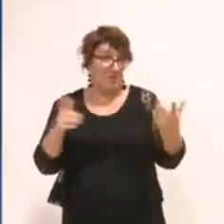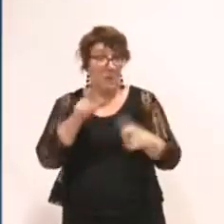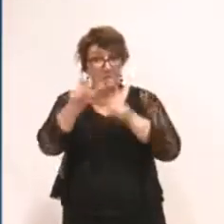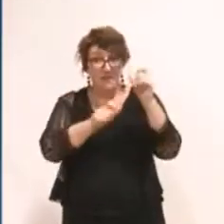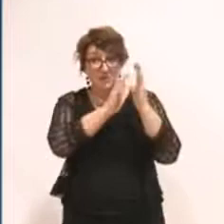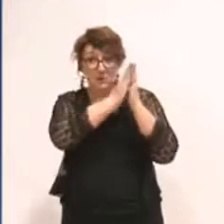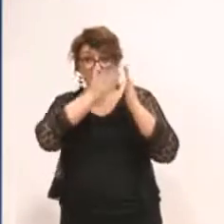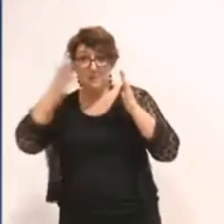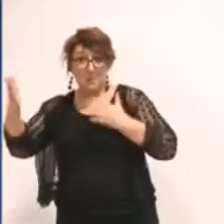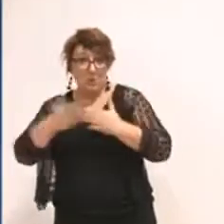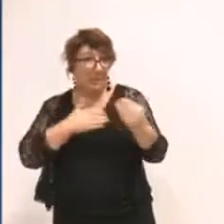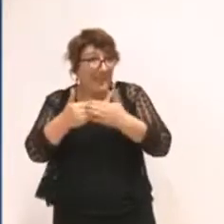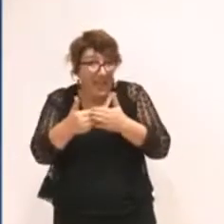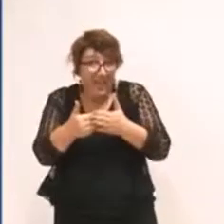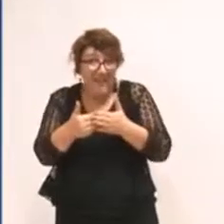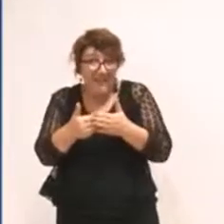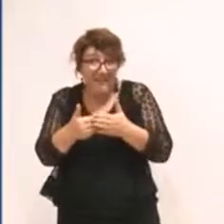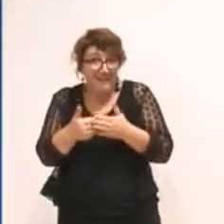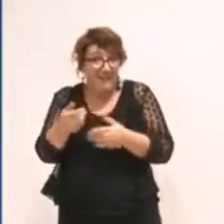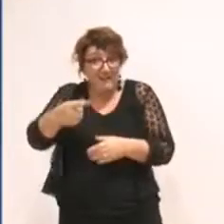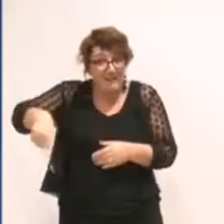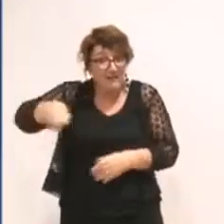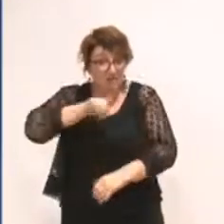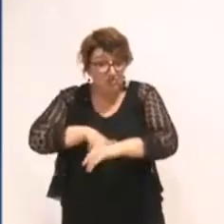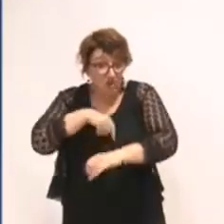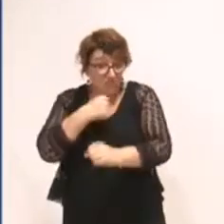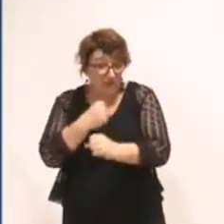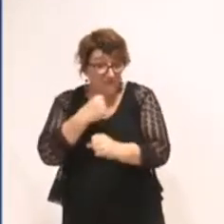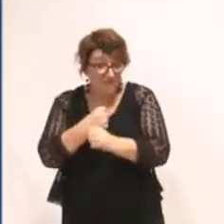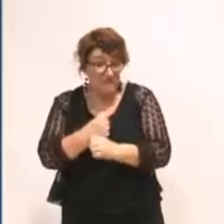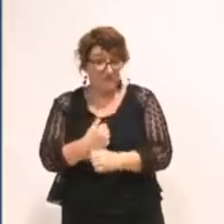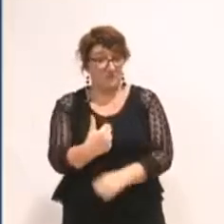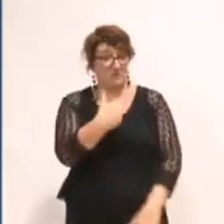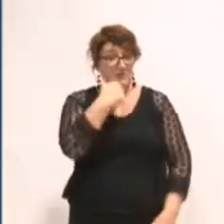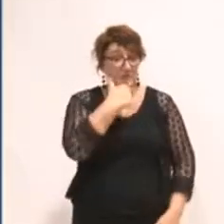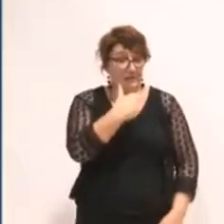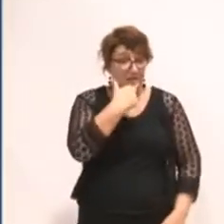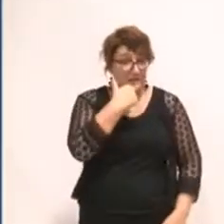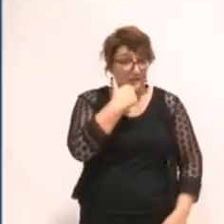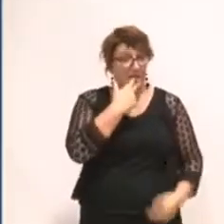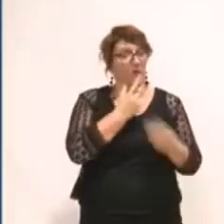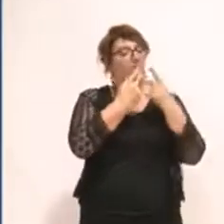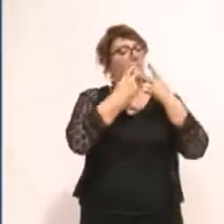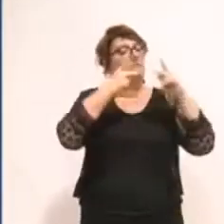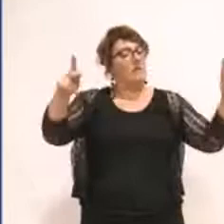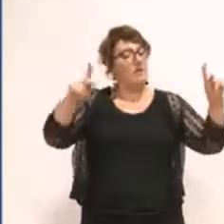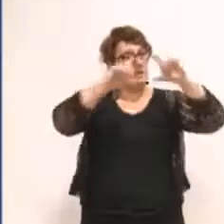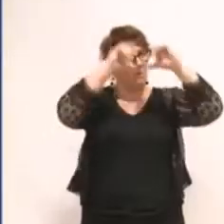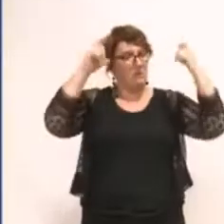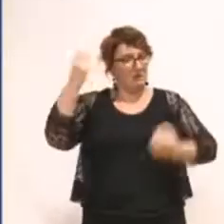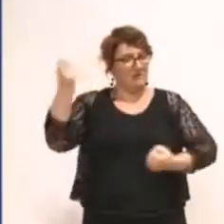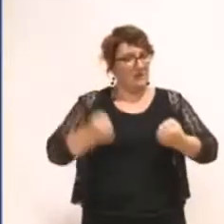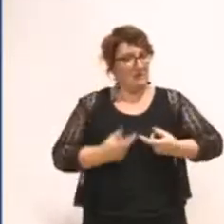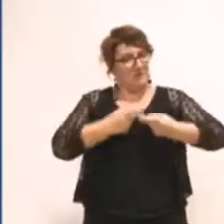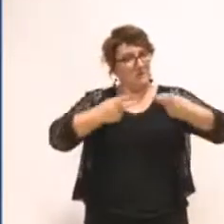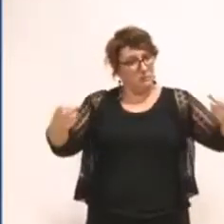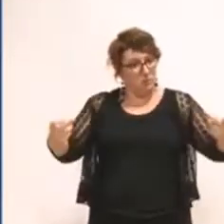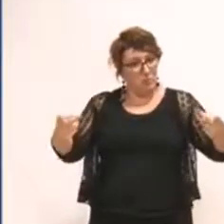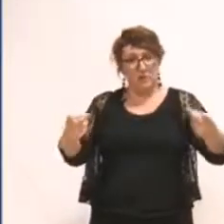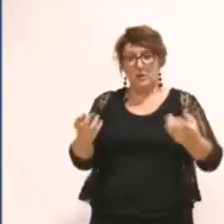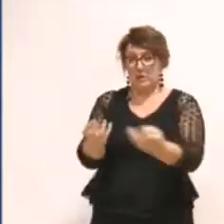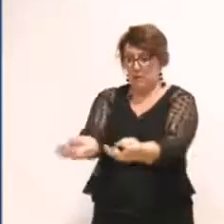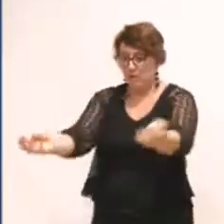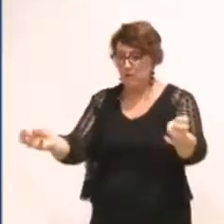bibliothécaires, c'est-à-dire le temps de qualité qui va être mis par la ville en tant que service public assumé auprès